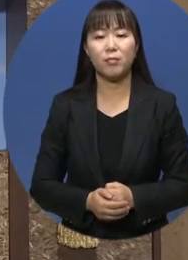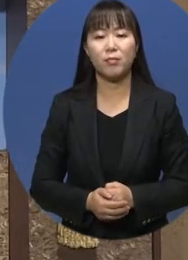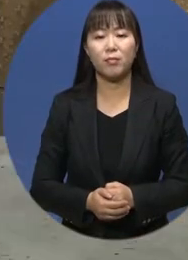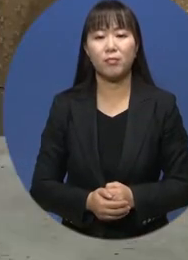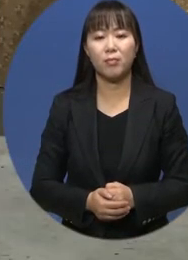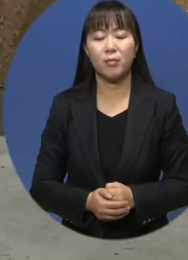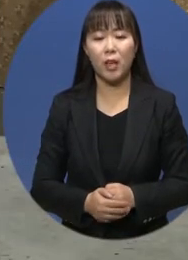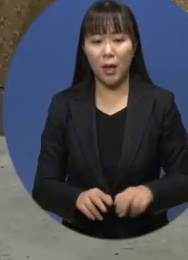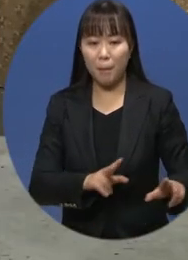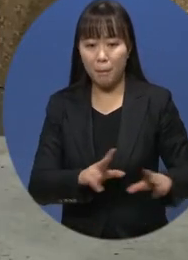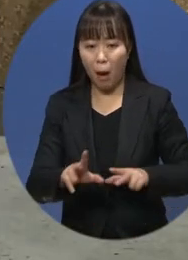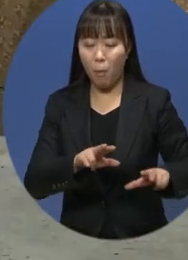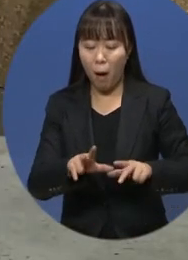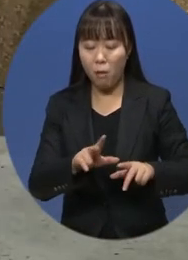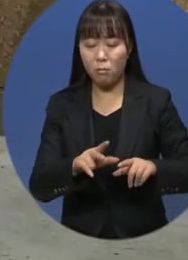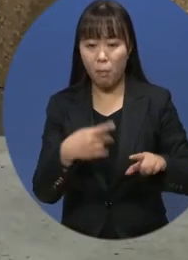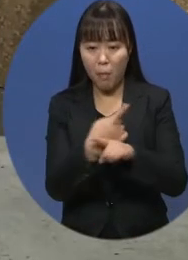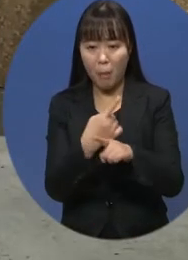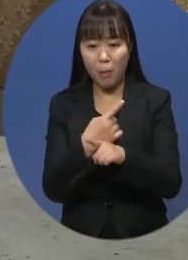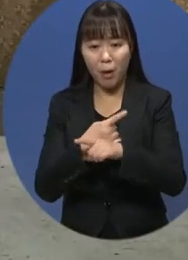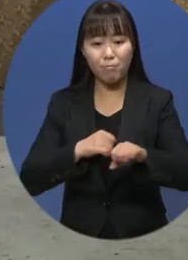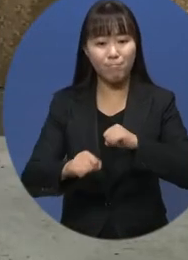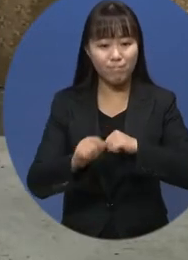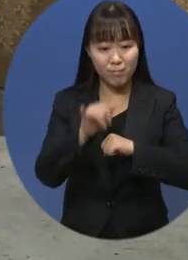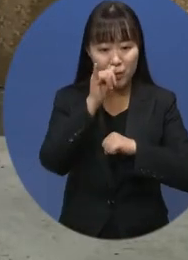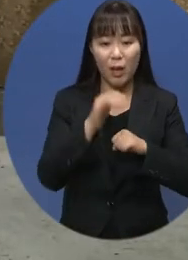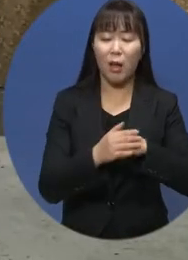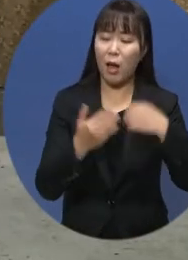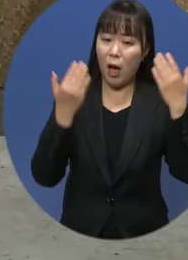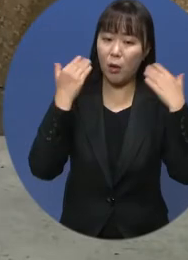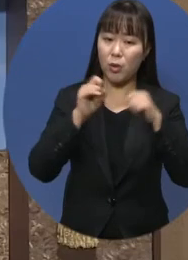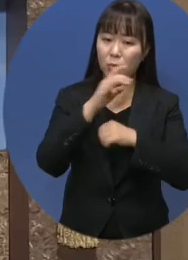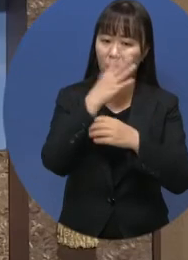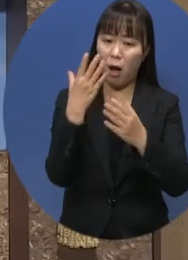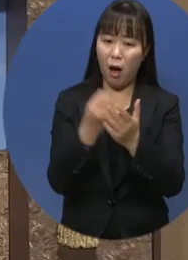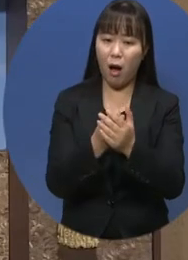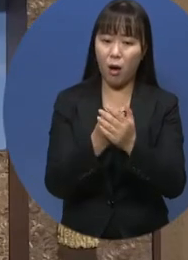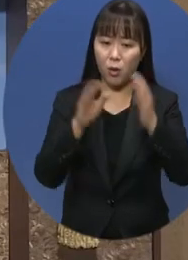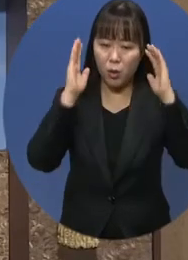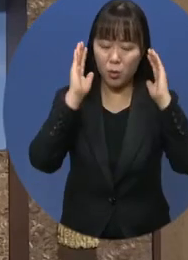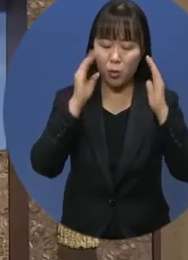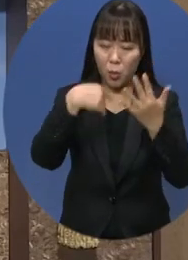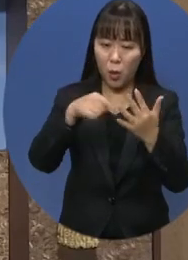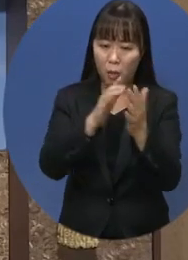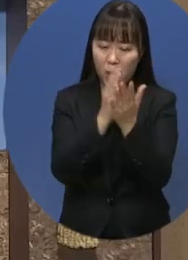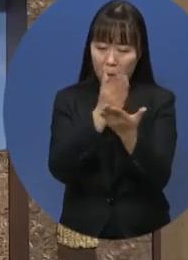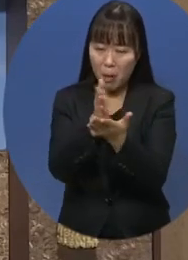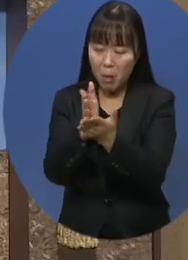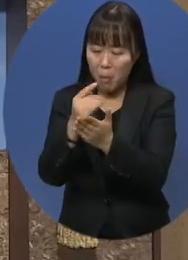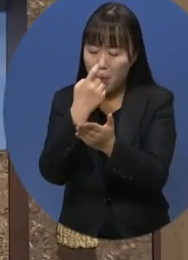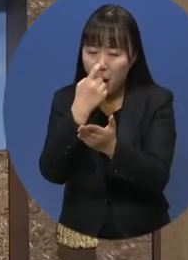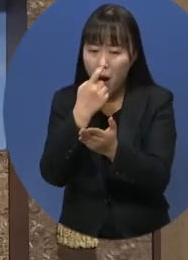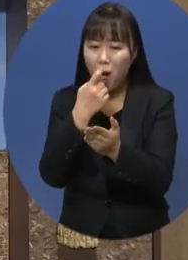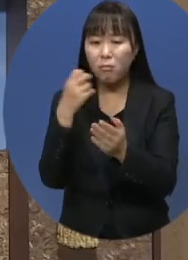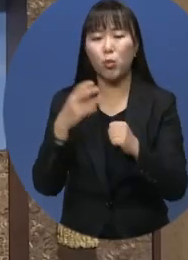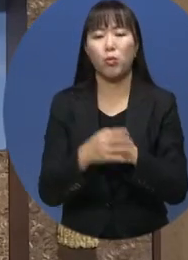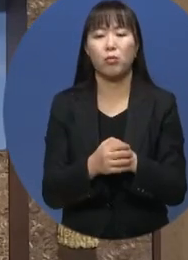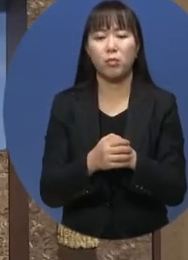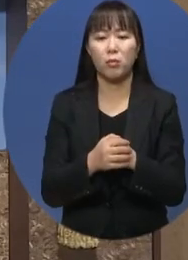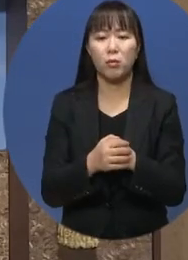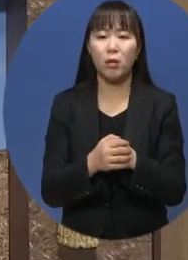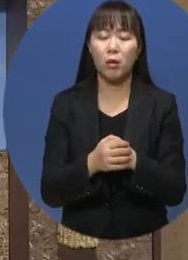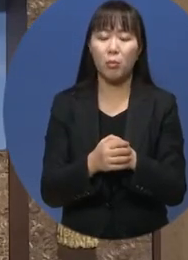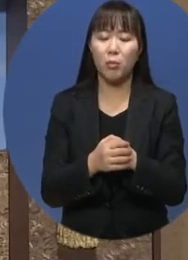이게 바로 바로 반영이 되네요 그럼요 그리고 우리가 지금 학교에서는 주로 교과 과목 진도 나 가 아니라 그 다음에